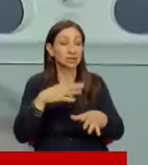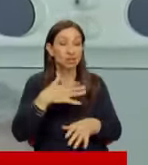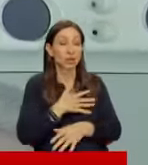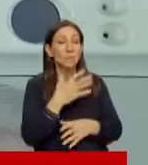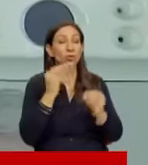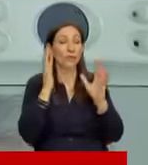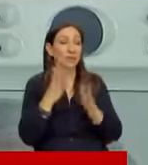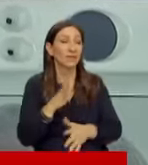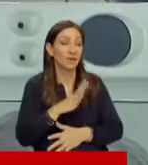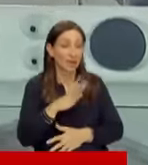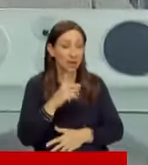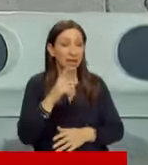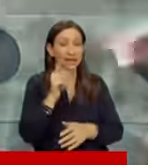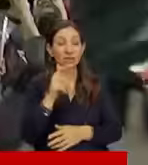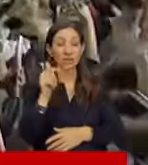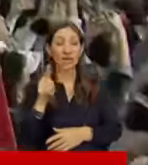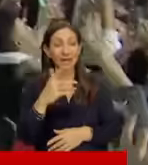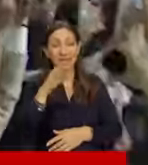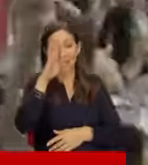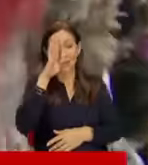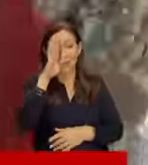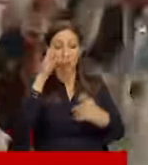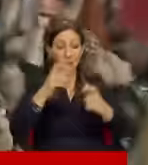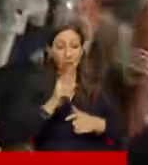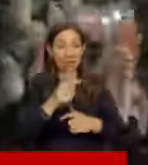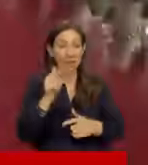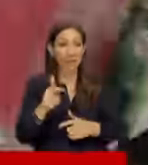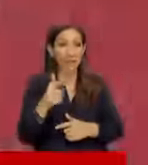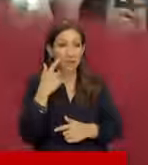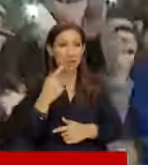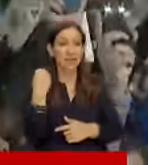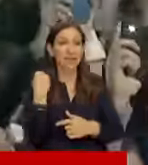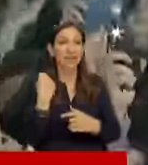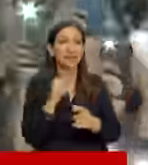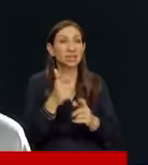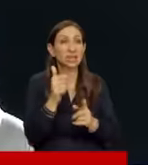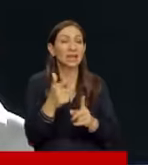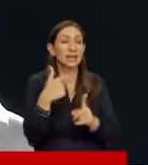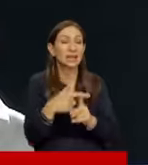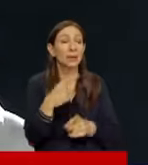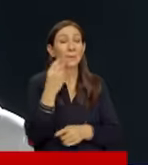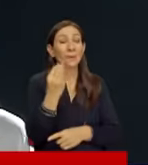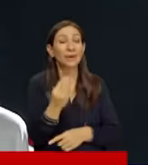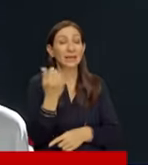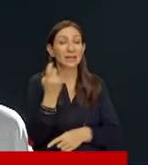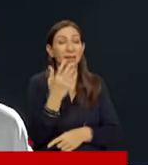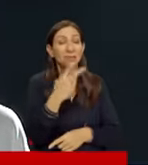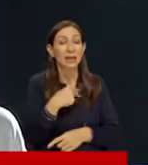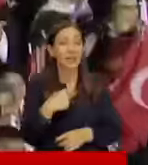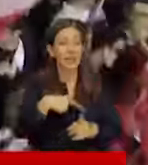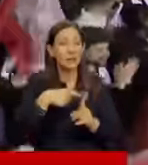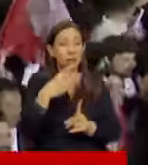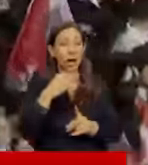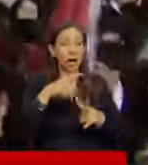CHP çoğunluğu kazandı ve ilçeler CHP mevcut ilçelerin üzerine yeni ilçeler ekledi. Bakın kaç belediye ilave